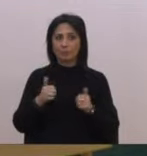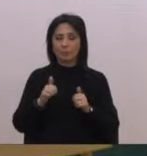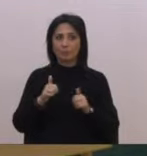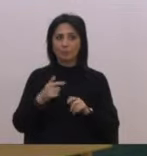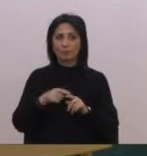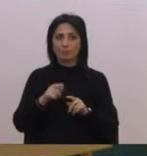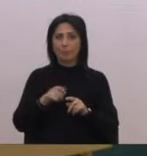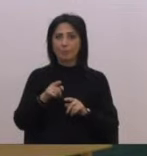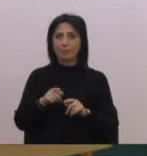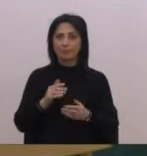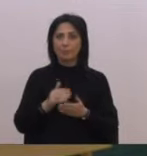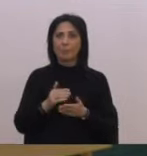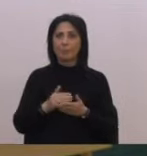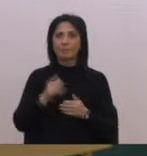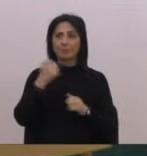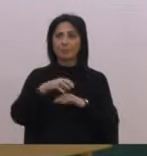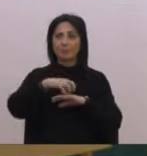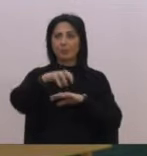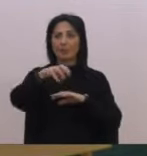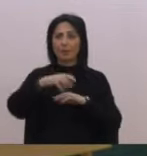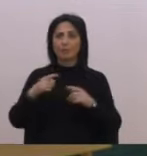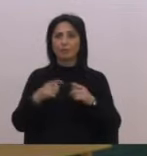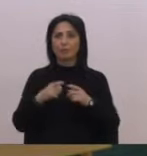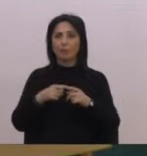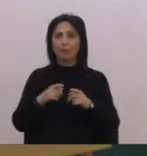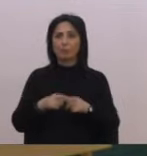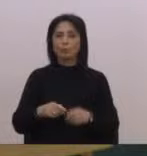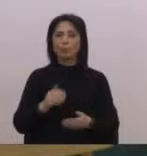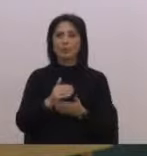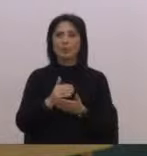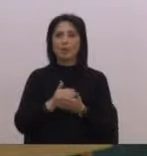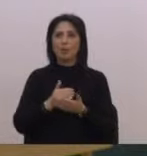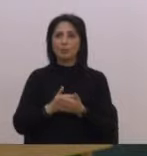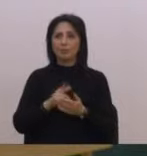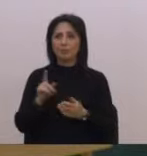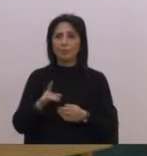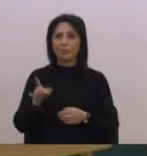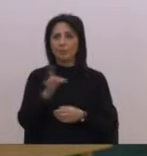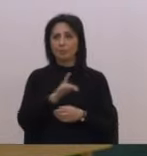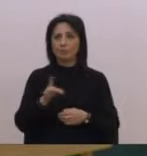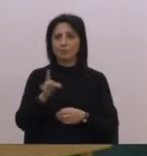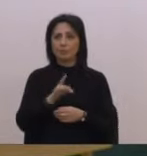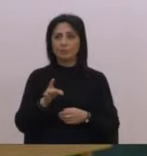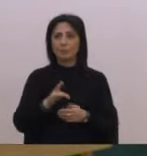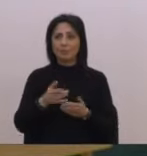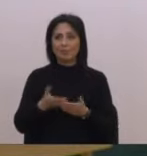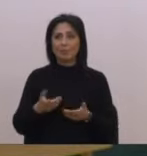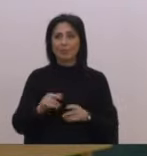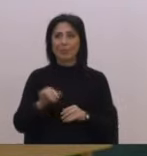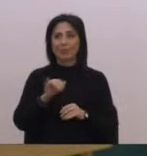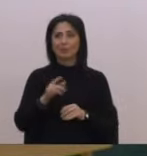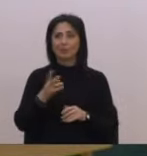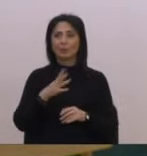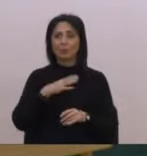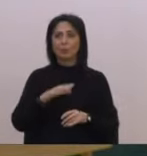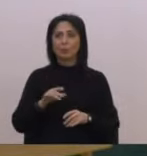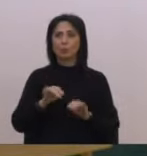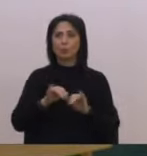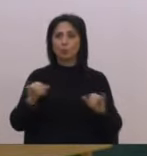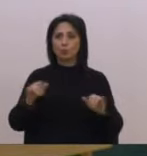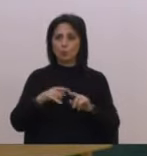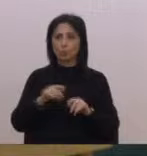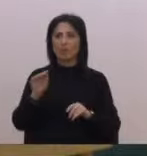იყოს რეფორმა დეცენტრალიზაციის კუთხით ამ ქვეყანაში საბოლოოდ? Რა რეგიონული განვითარების უნდა იყოს ეს ქვეყანა? უნდა იყოს უნიტარული, უნდა